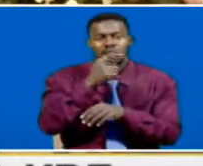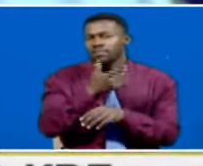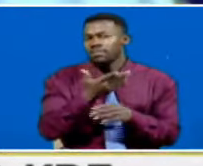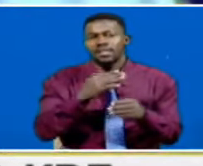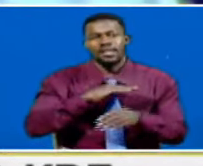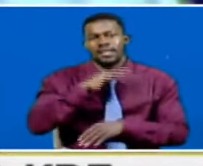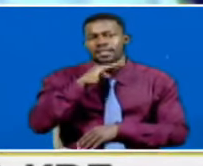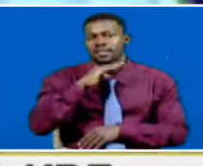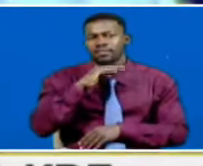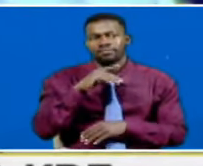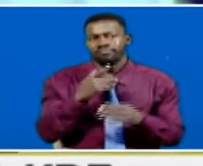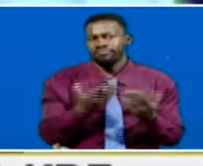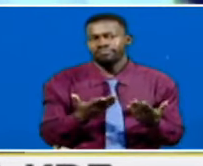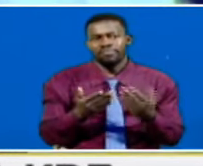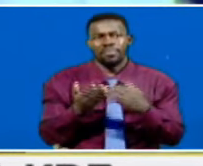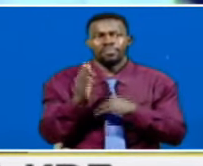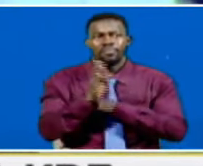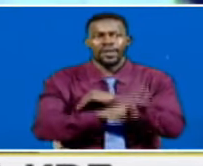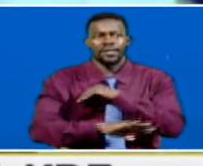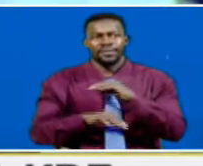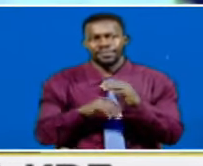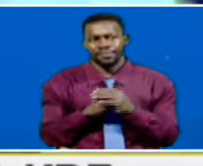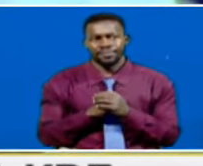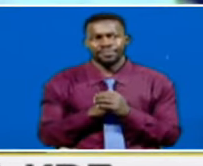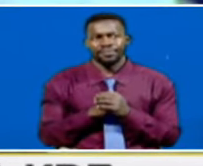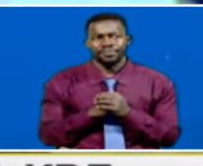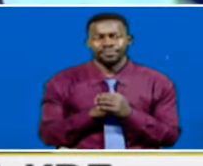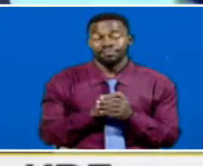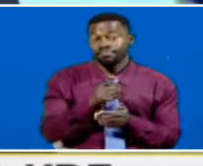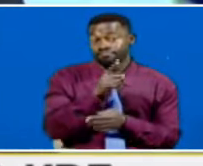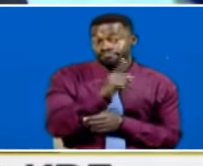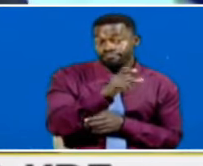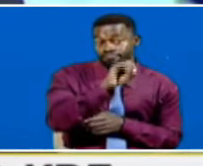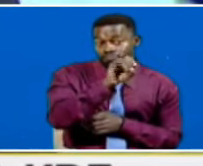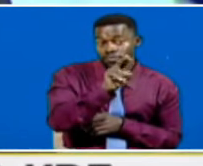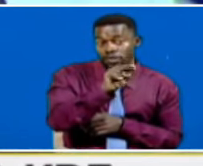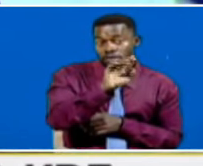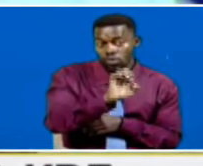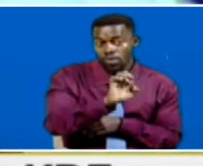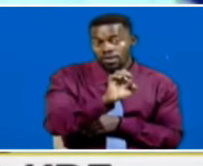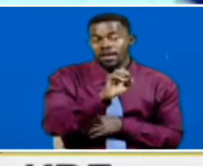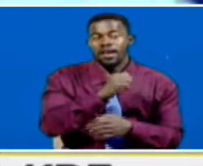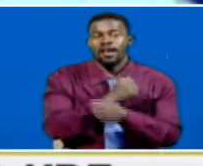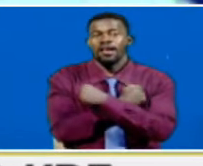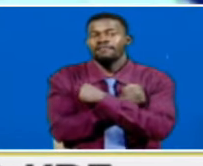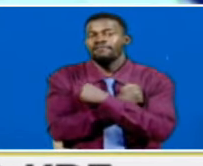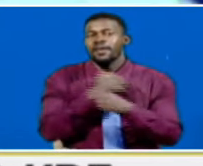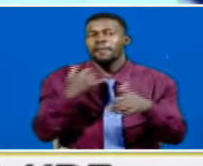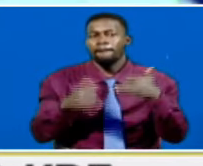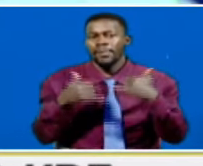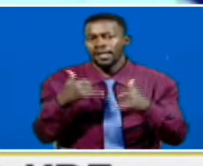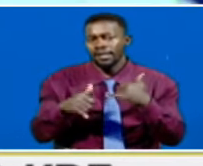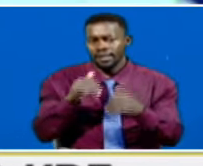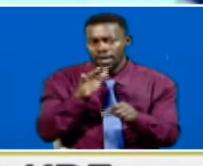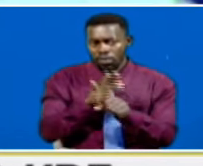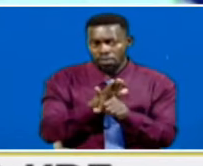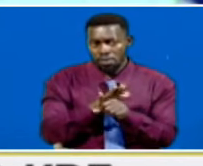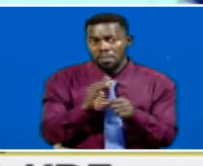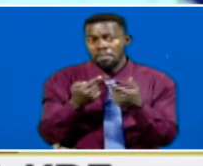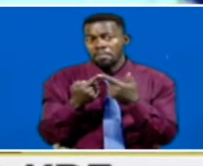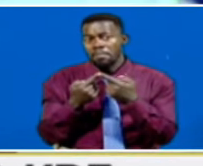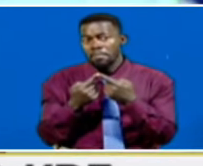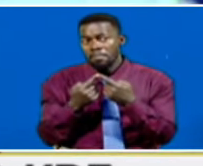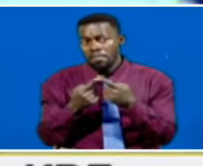wao. Na yeye alikuwa anapenda kucheza, lakini kwa